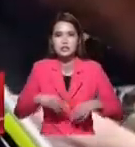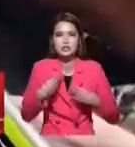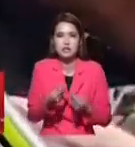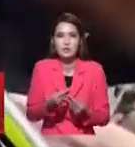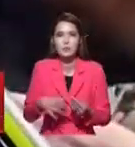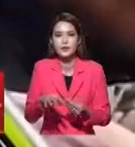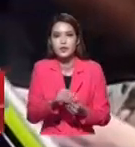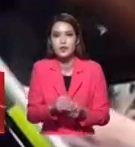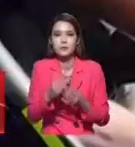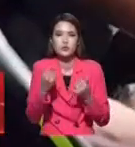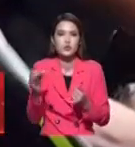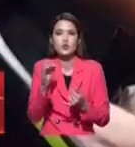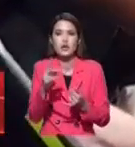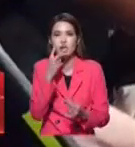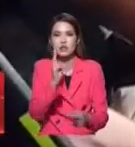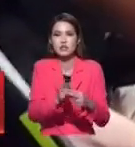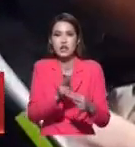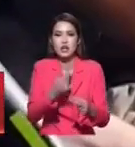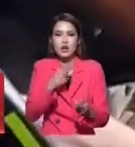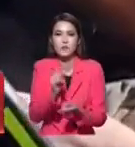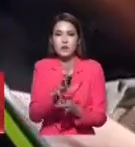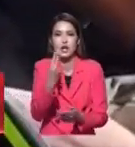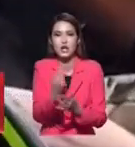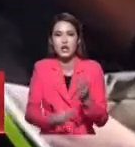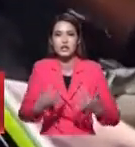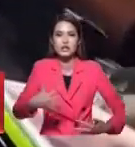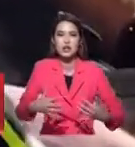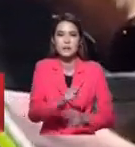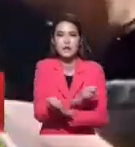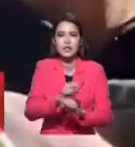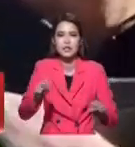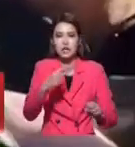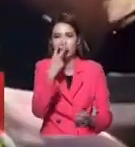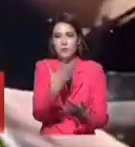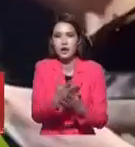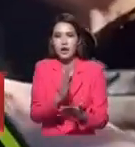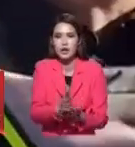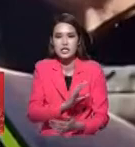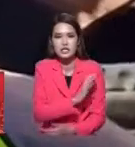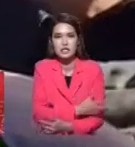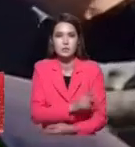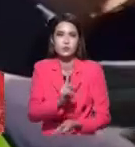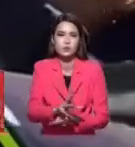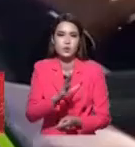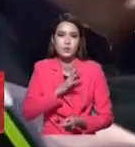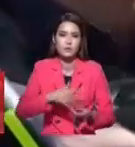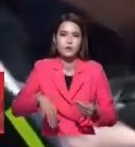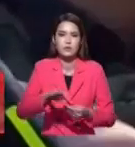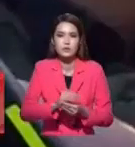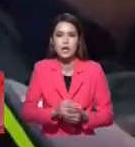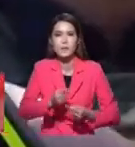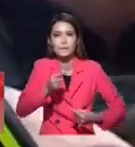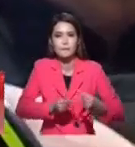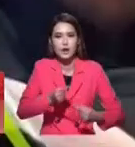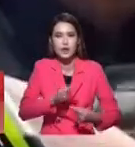людей. Это событие еще раз доказывает, что мы не должны проявлять слабость. Мы должны говорить с Хамасом только через прицелы, через войну. Мы должны бороться